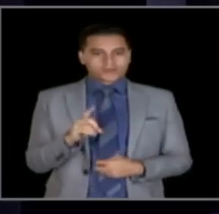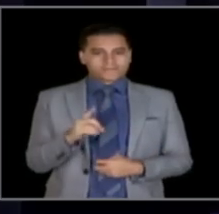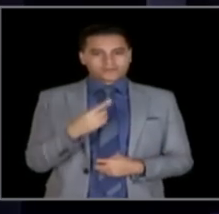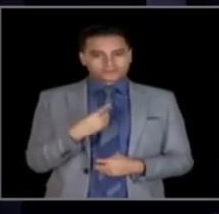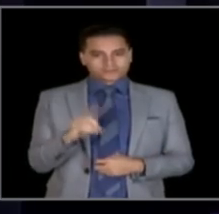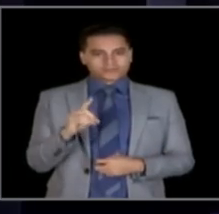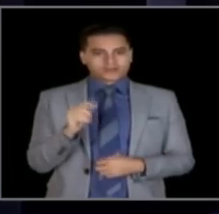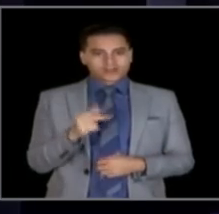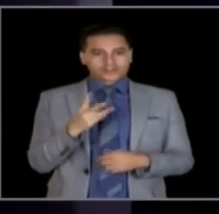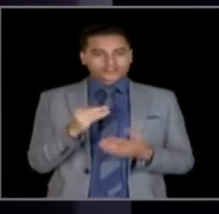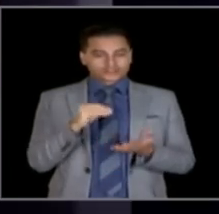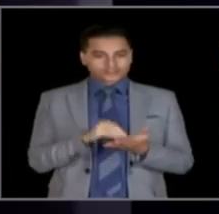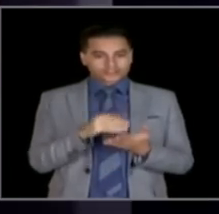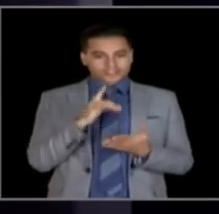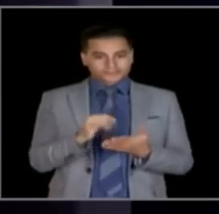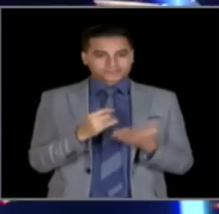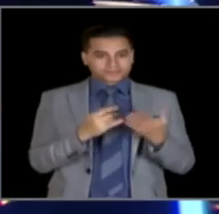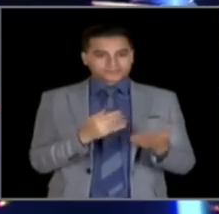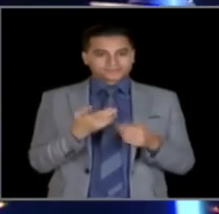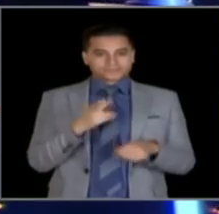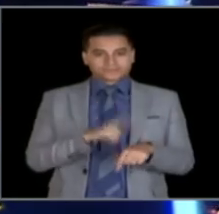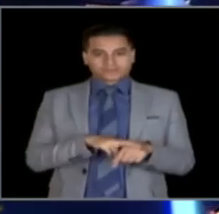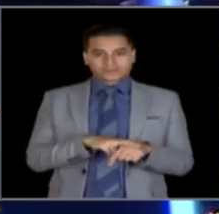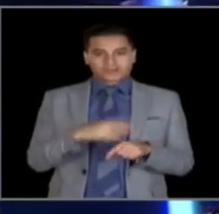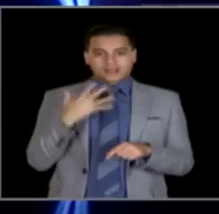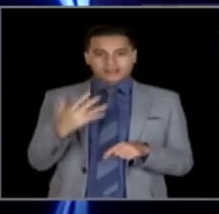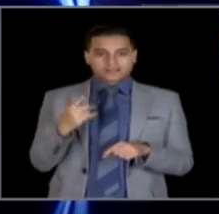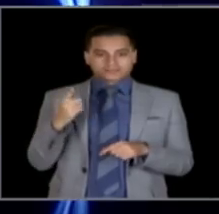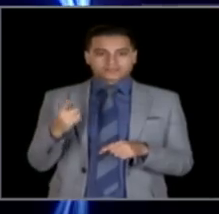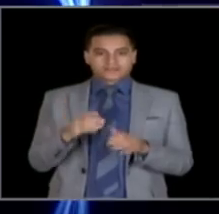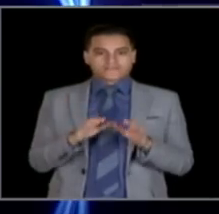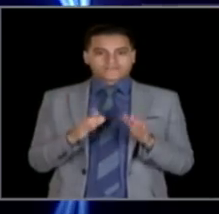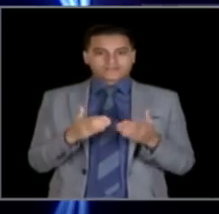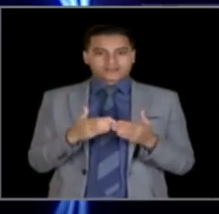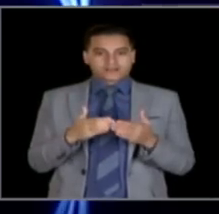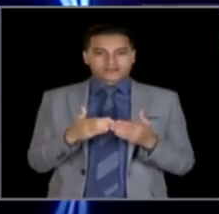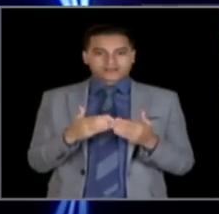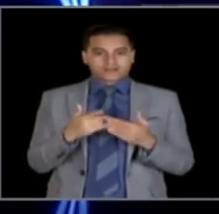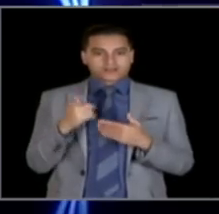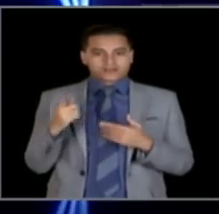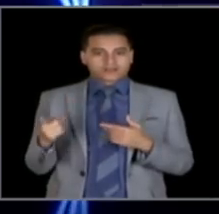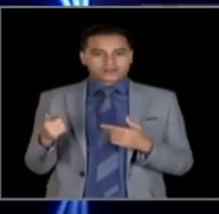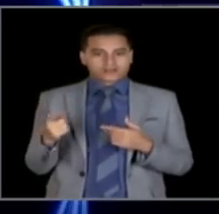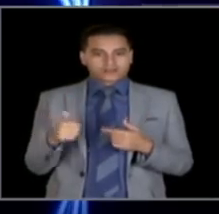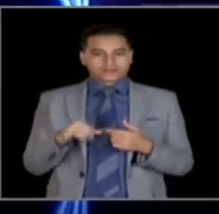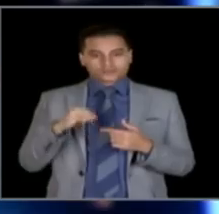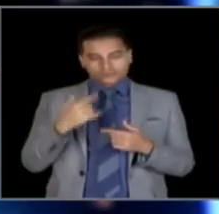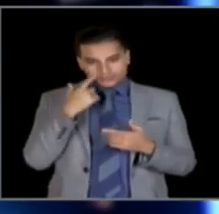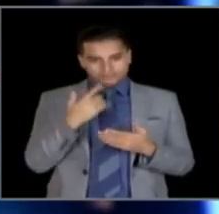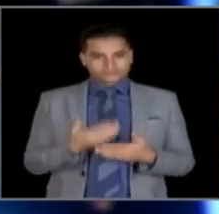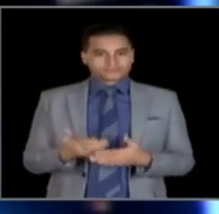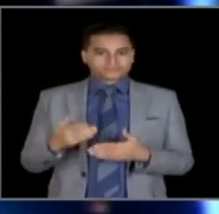نقطة. أليجيترز 50، 5 فايترز. فايترز معاد الجوكر.